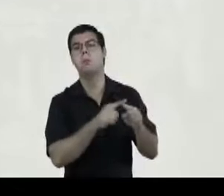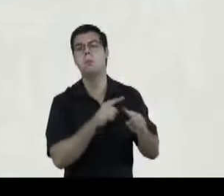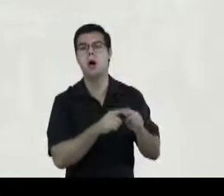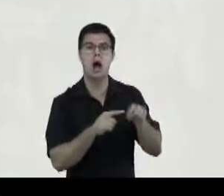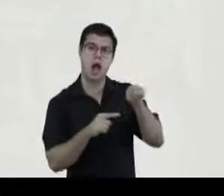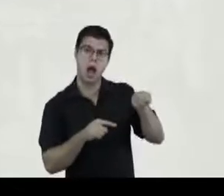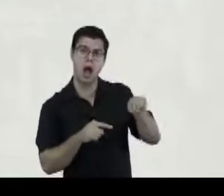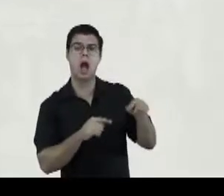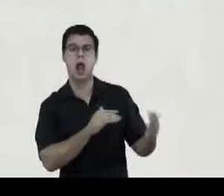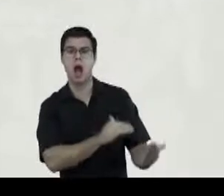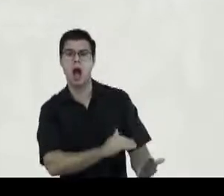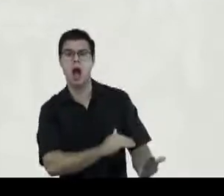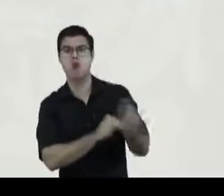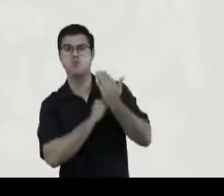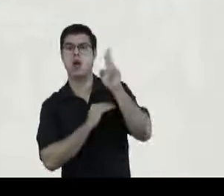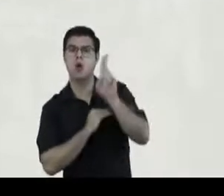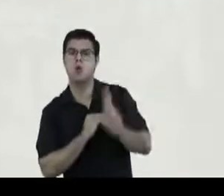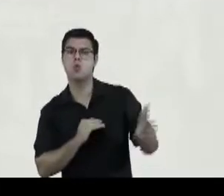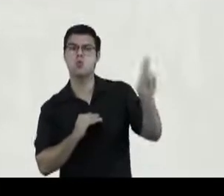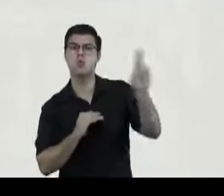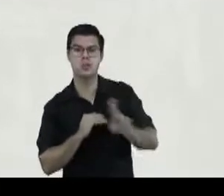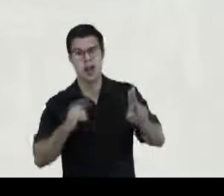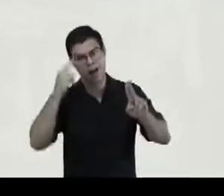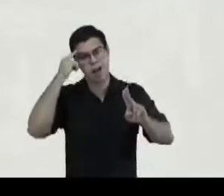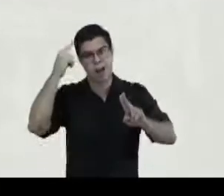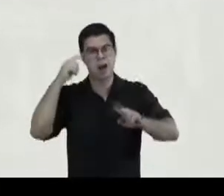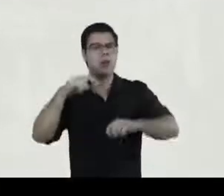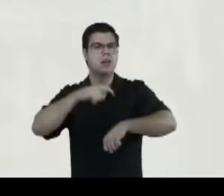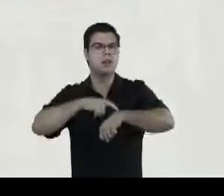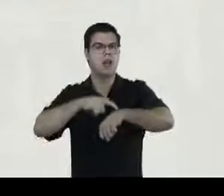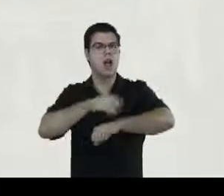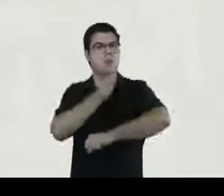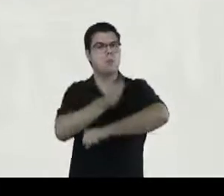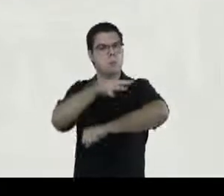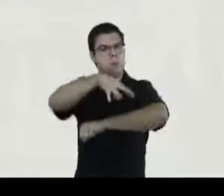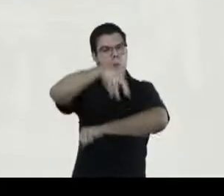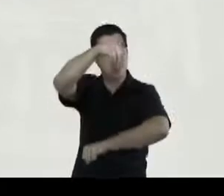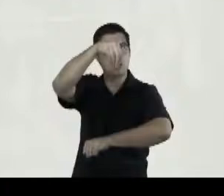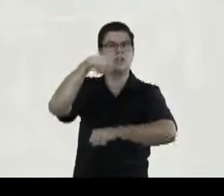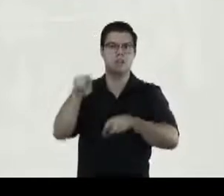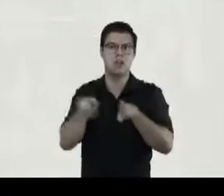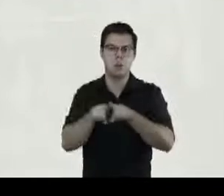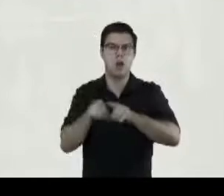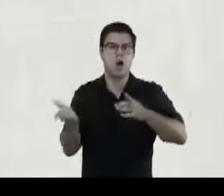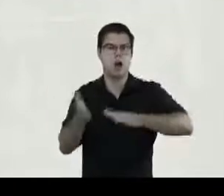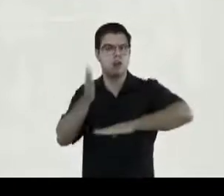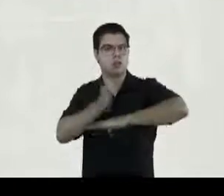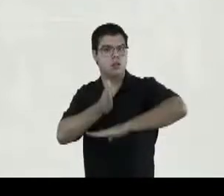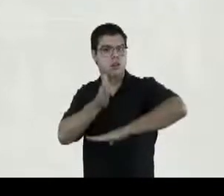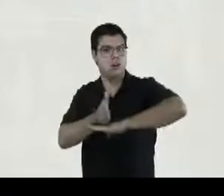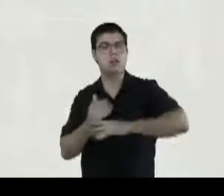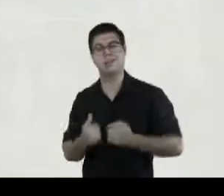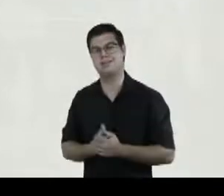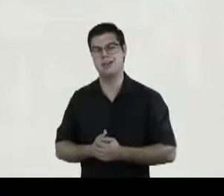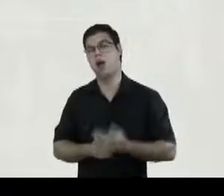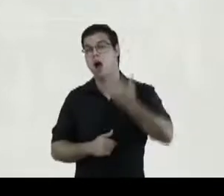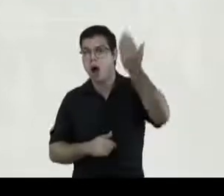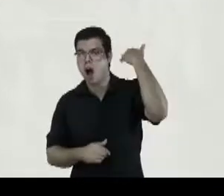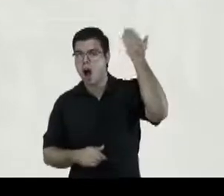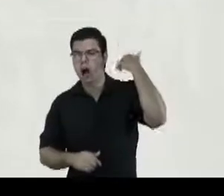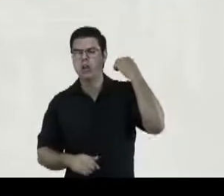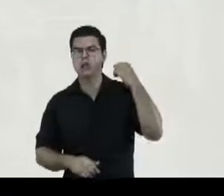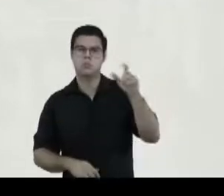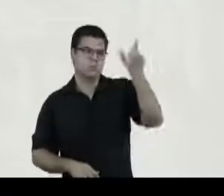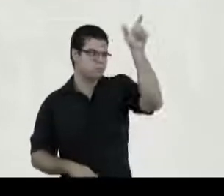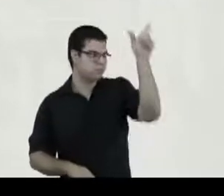de l'époque moderne. Alors, j'ai pris un exemple de quelqu'un sur lequel les chercheurs se disputent